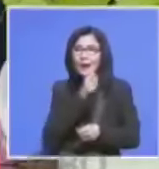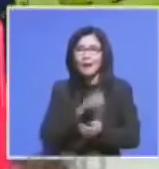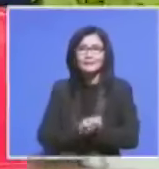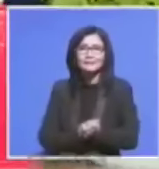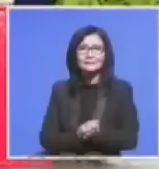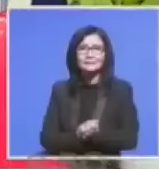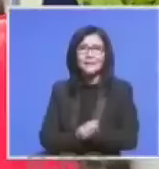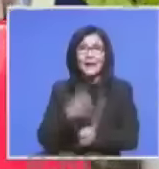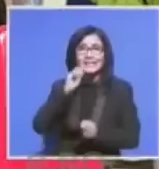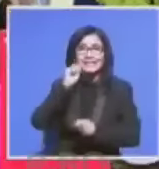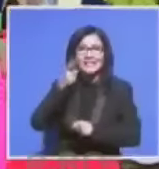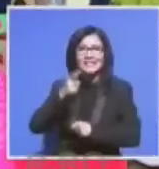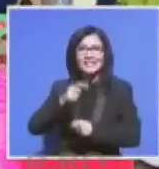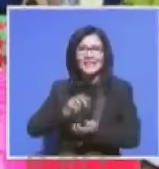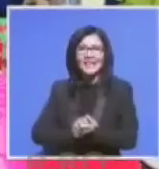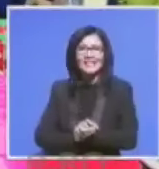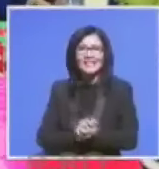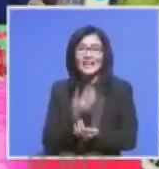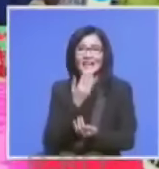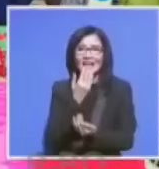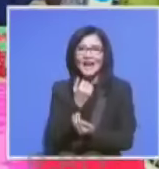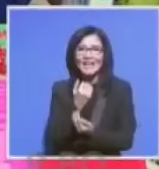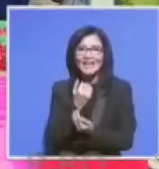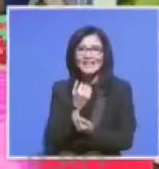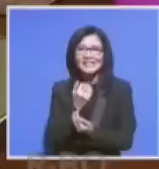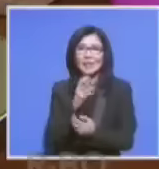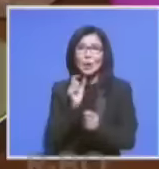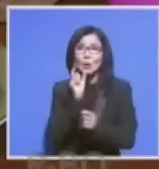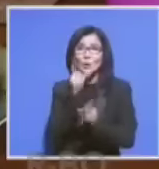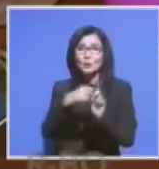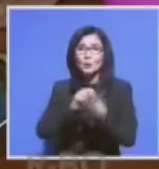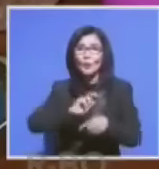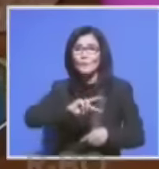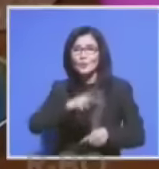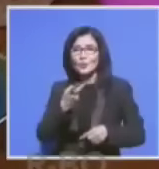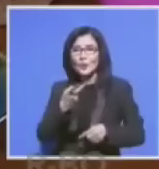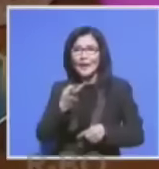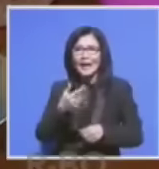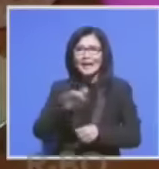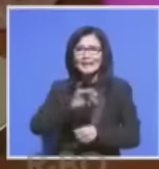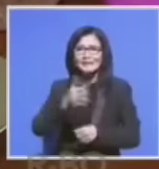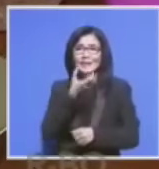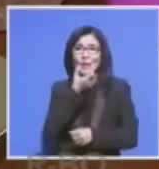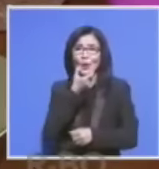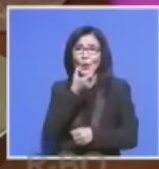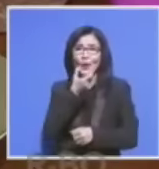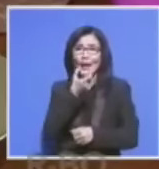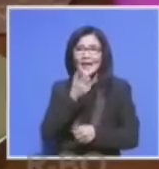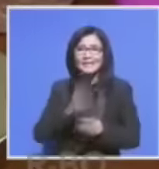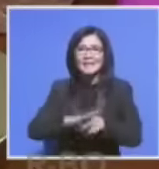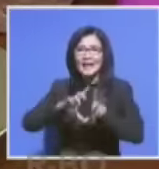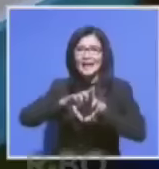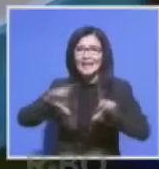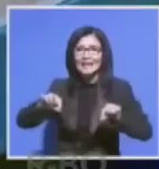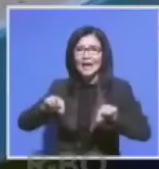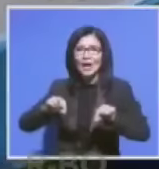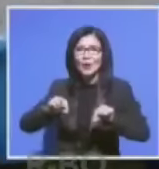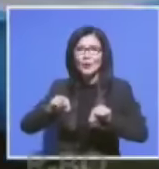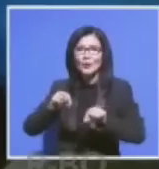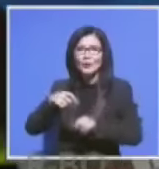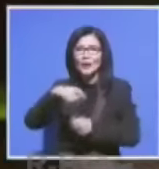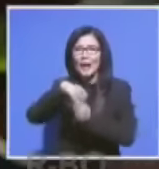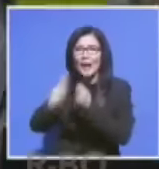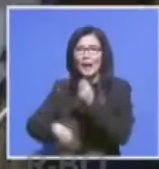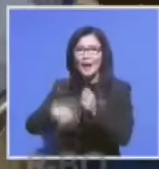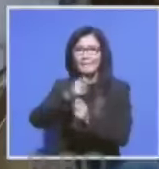Selanjutnya kita akan sulap nasi uduk jadi cake spesial. Caranya gunakan daun pisang sebagai alas dan